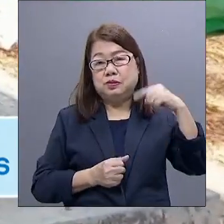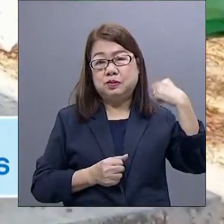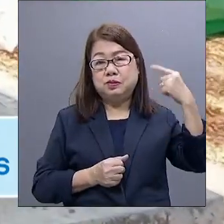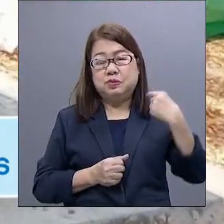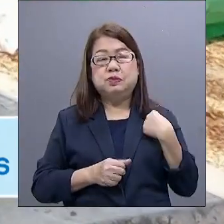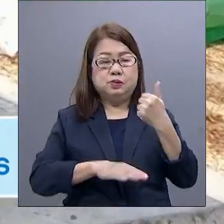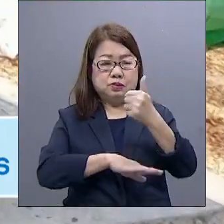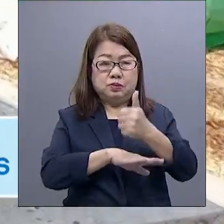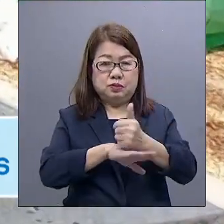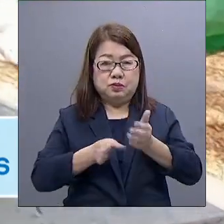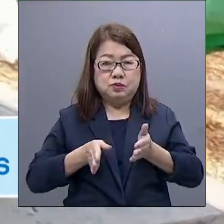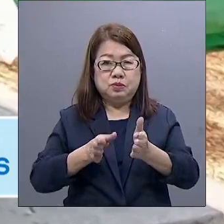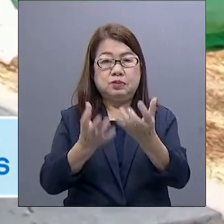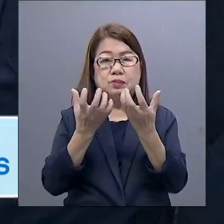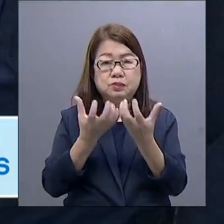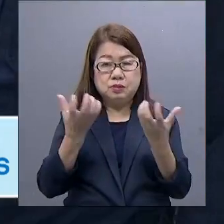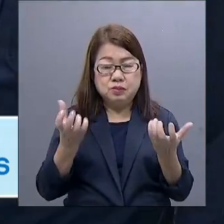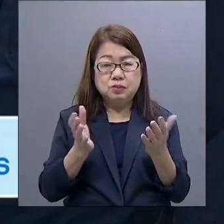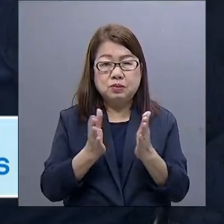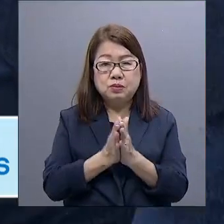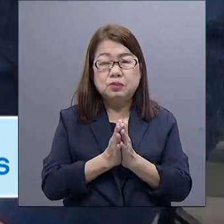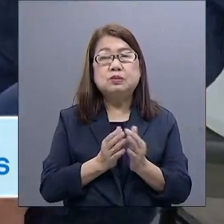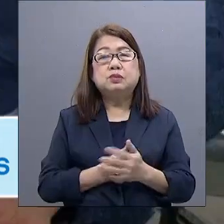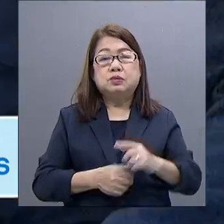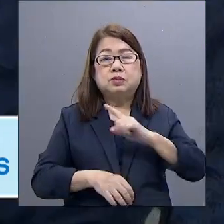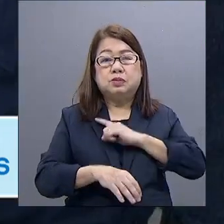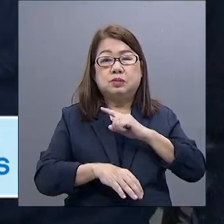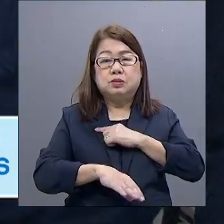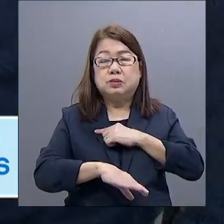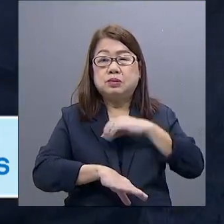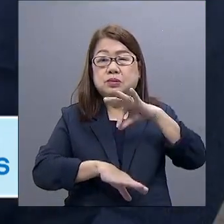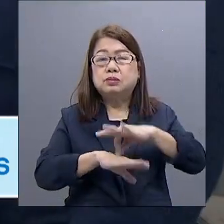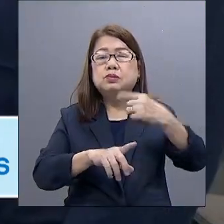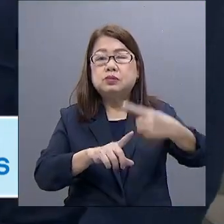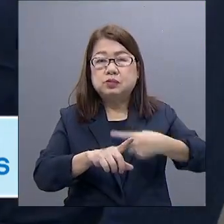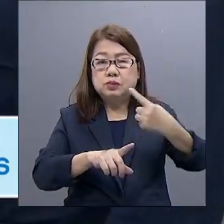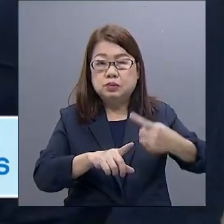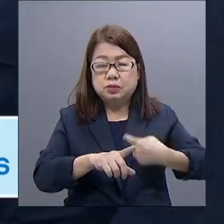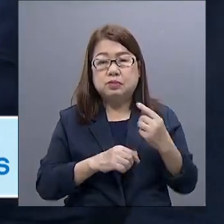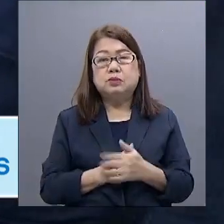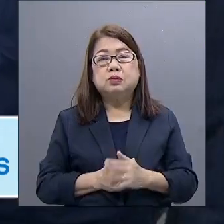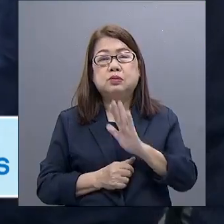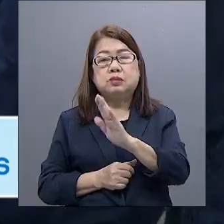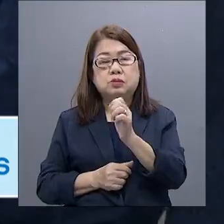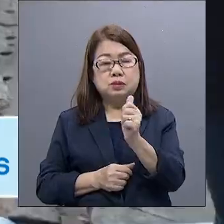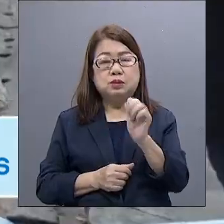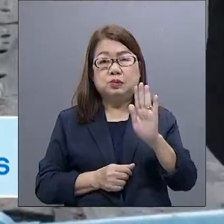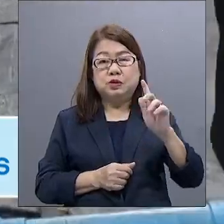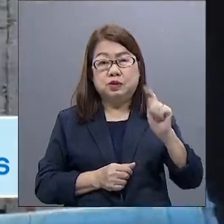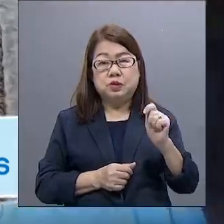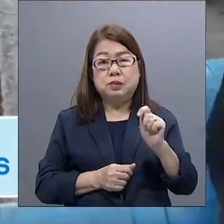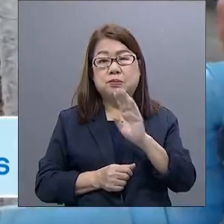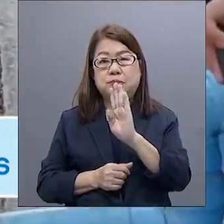เป็นหัวหน้า ฝ่าย ภัสดุ และซัพสินท่ abruptlyเป็รัษาการพ่ใการกองคลั่ง ออบตอบับ่าค่ะก็บอกว่า